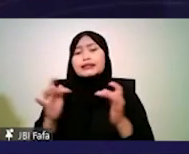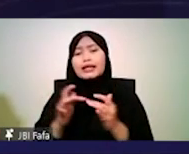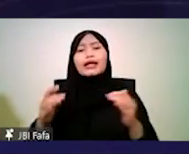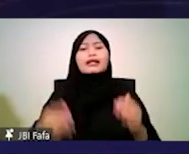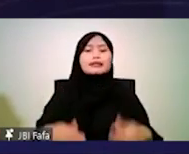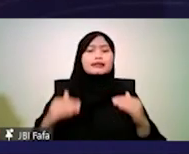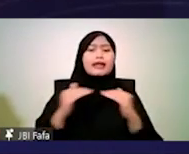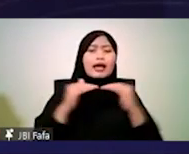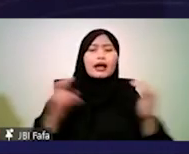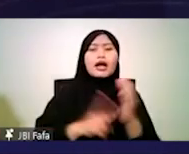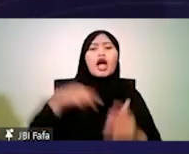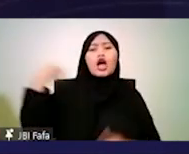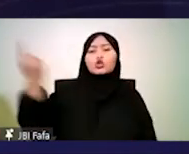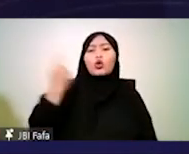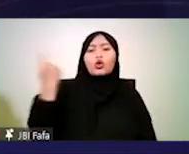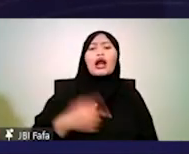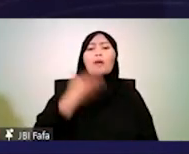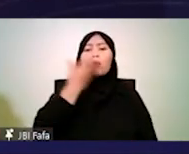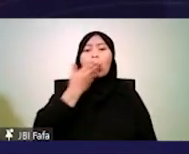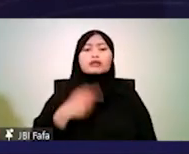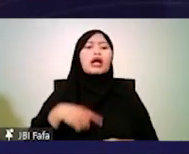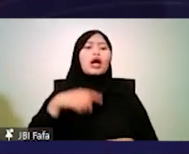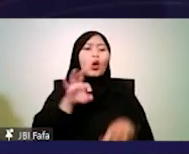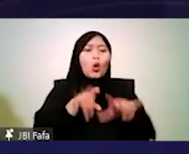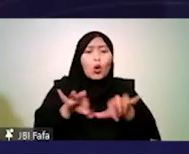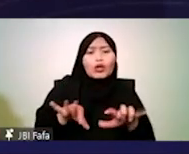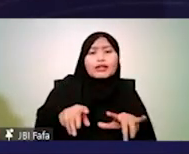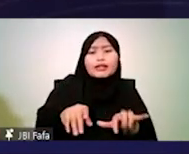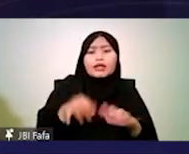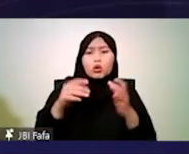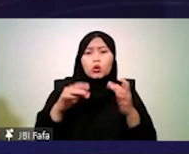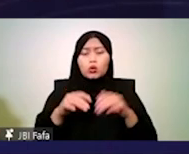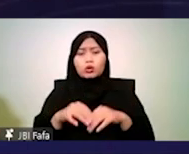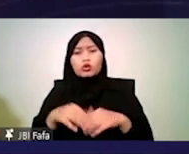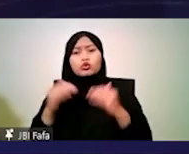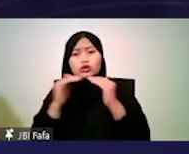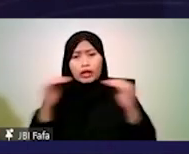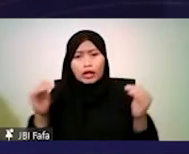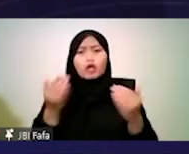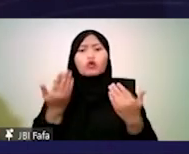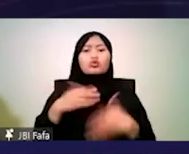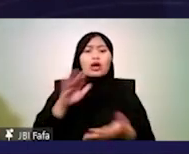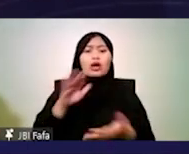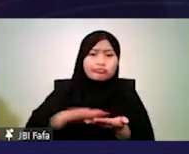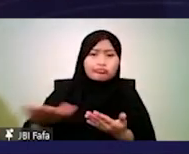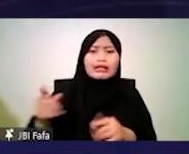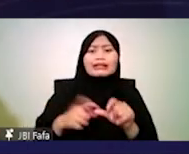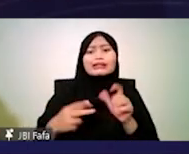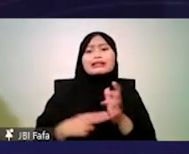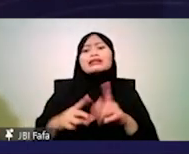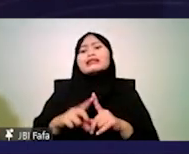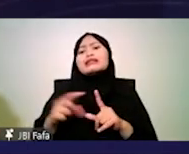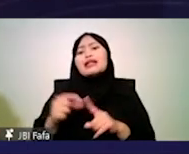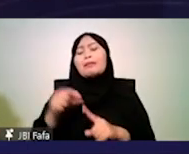agar bahasanya puding puding nya itu standart sudah kita terbitkan snapnya sekarang empat